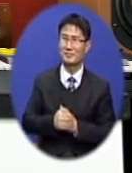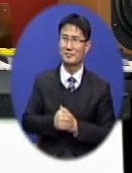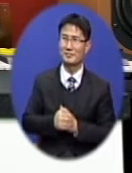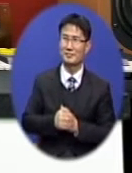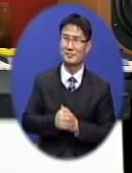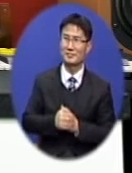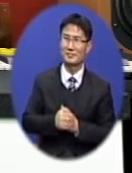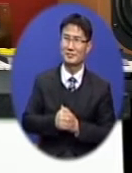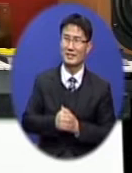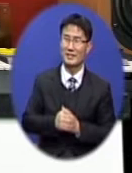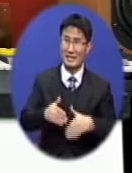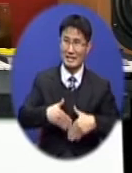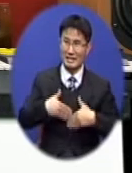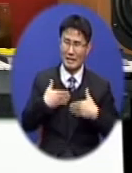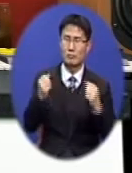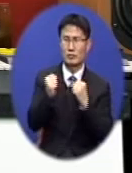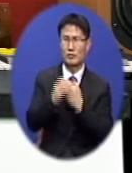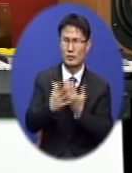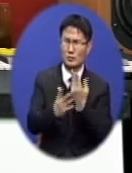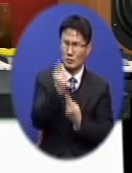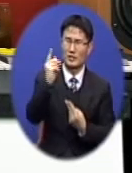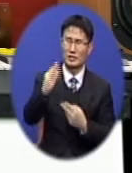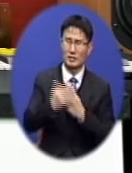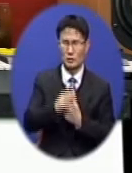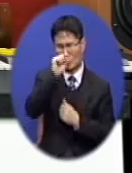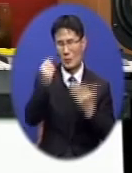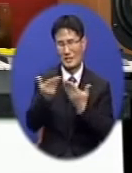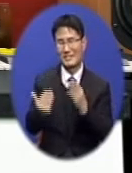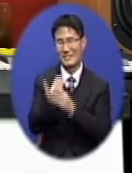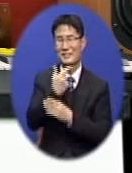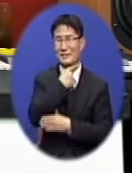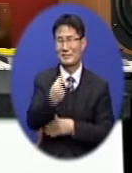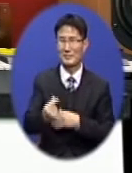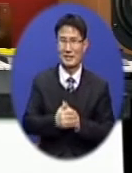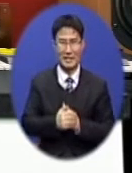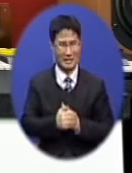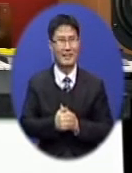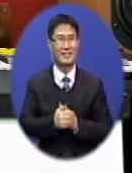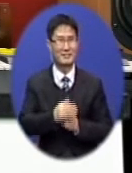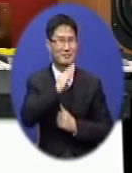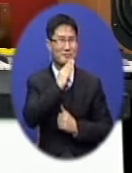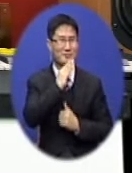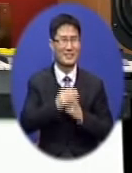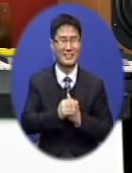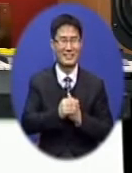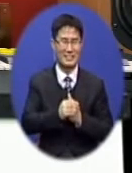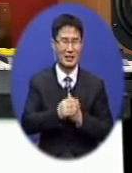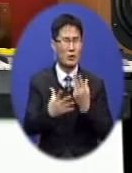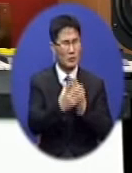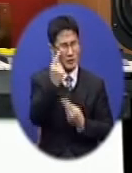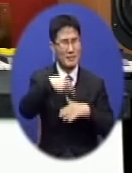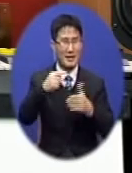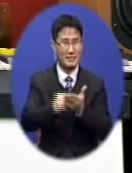남북이 통일이 되고 그런 게 아마 좋은 일이 좀 있었으면 좋겠습니다. 그렇습니다. 네. 그 통일의